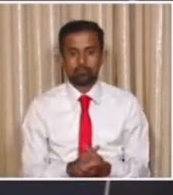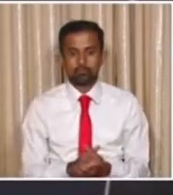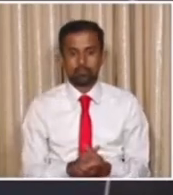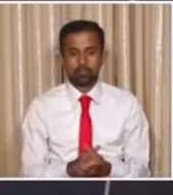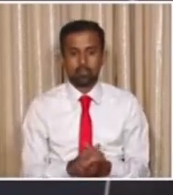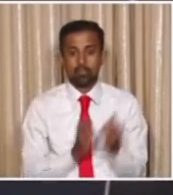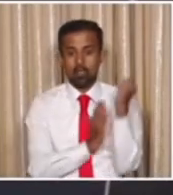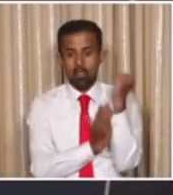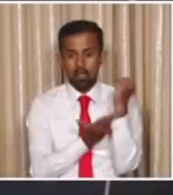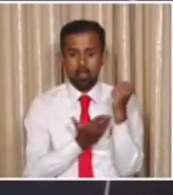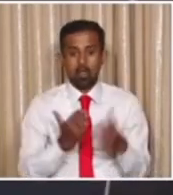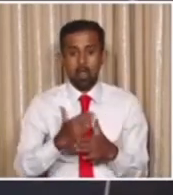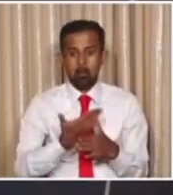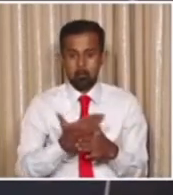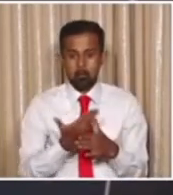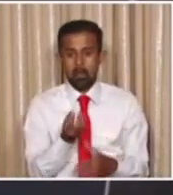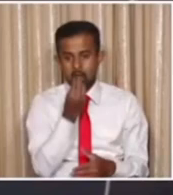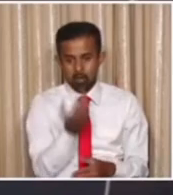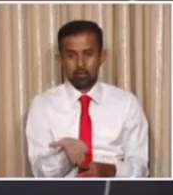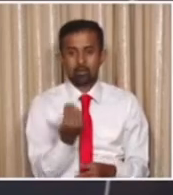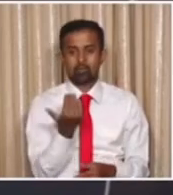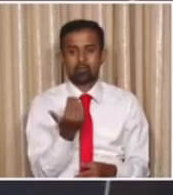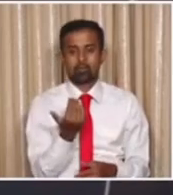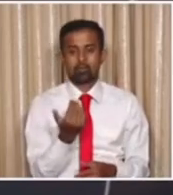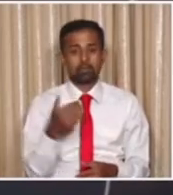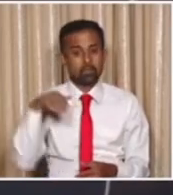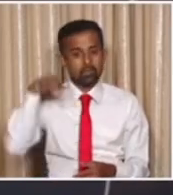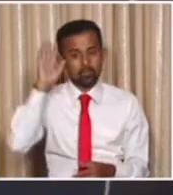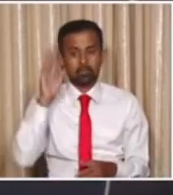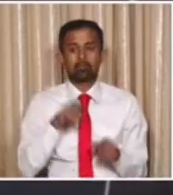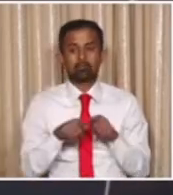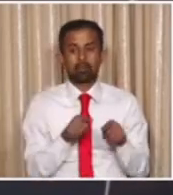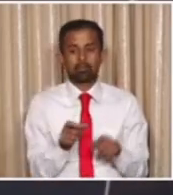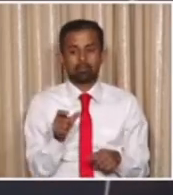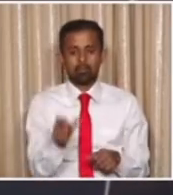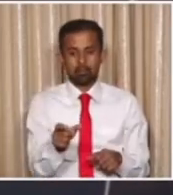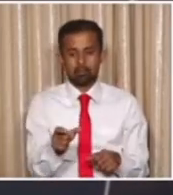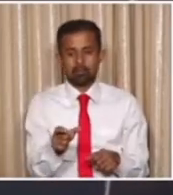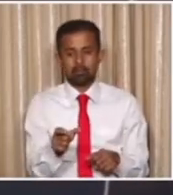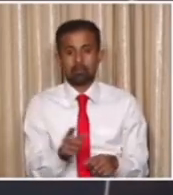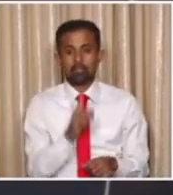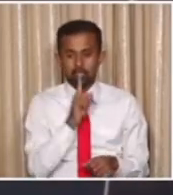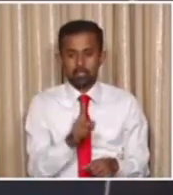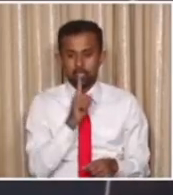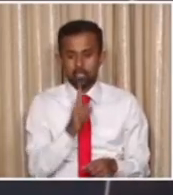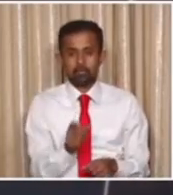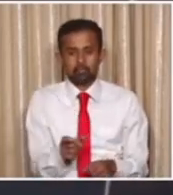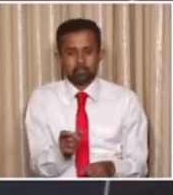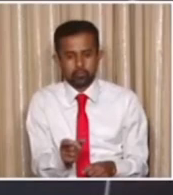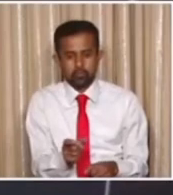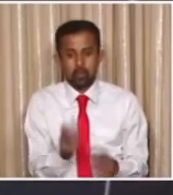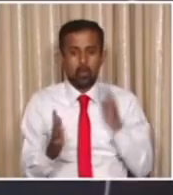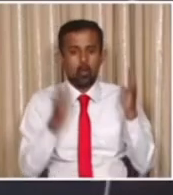මඤ්ඤෝ බදලා ගන්නයි කිව්වා. එදා කාලේ එහෙම තහංචි. එහෙම කියලා තමයි හිර කරගත්තේ.